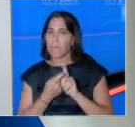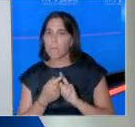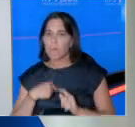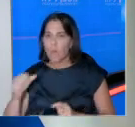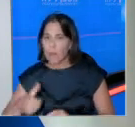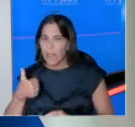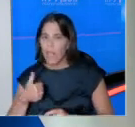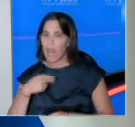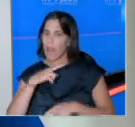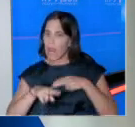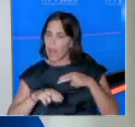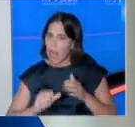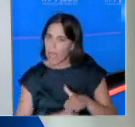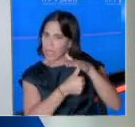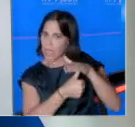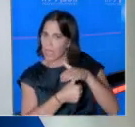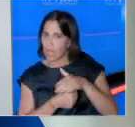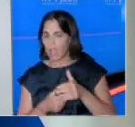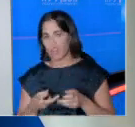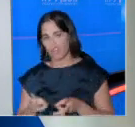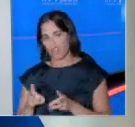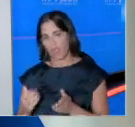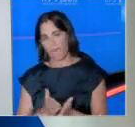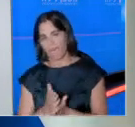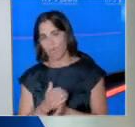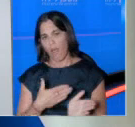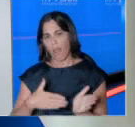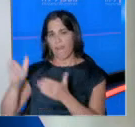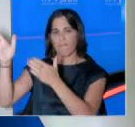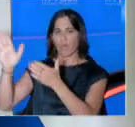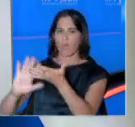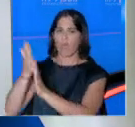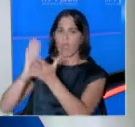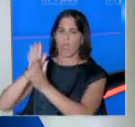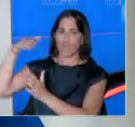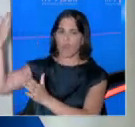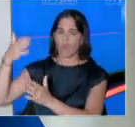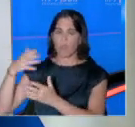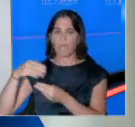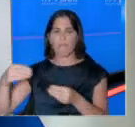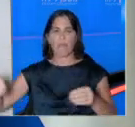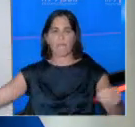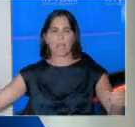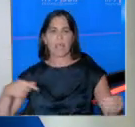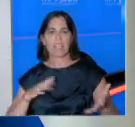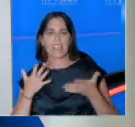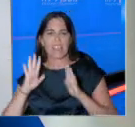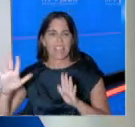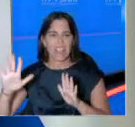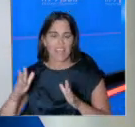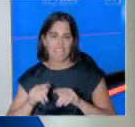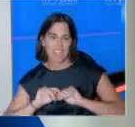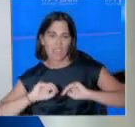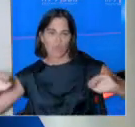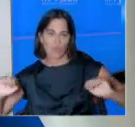לטפל, להנהיג, הפטנט הקבוע הוא להפנות את האש החוצה ולפזר שנאה וכיתוב בין חלקי